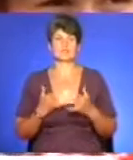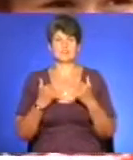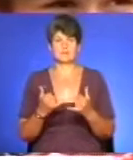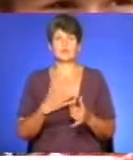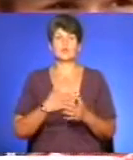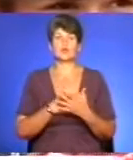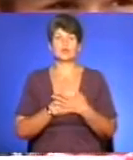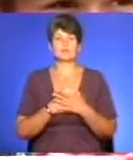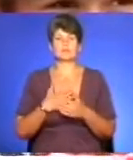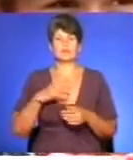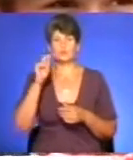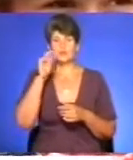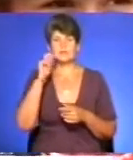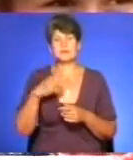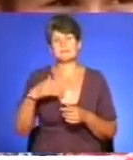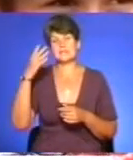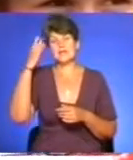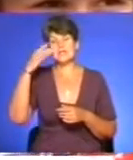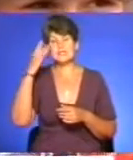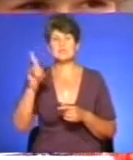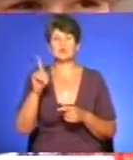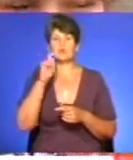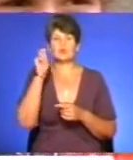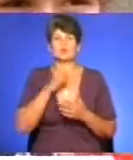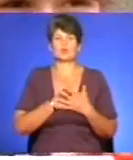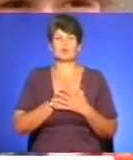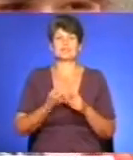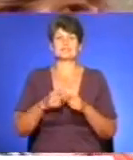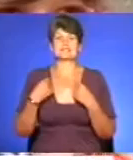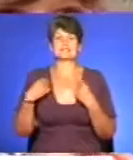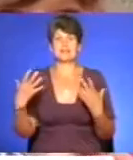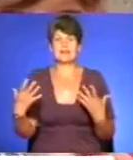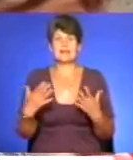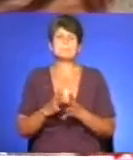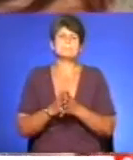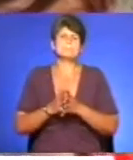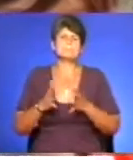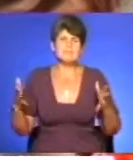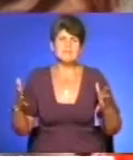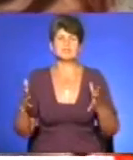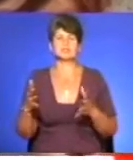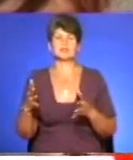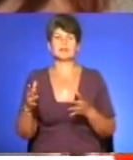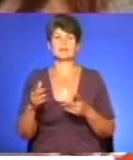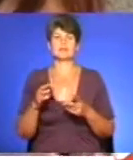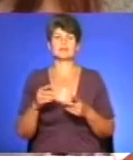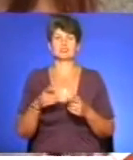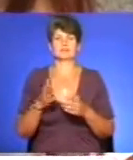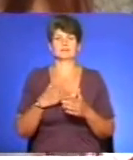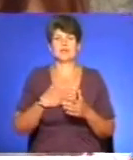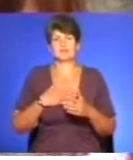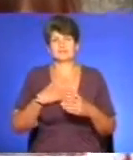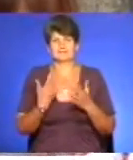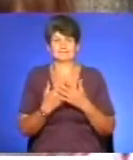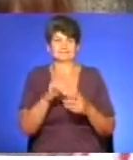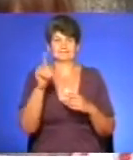нашу Україну. Нам здається, що ми, українці, дуже любимо це свято. І навіть більше, ніж любого з нас день народження, мені